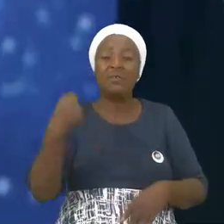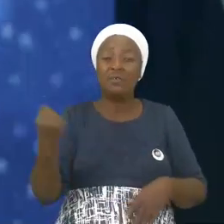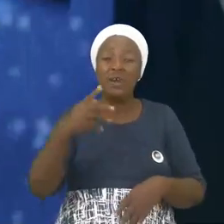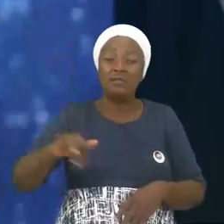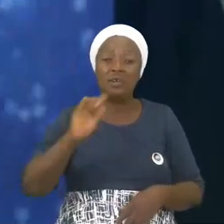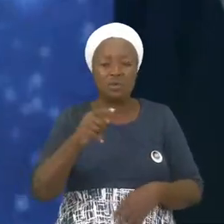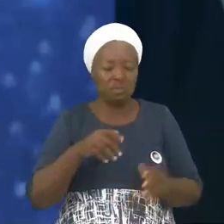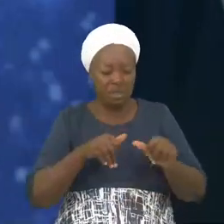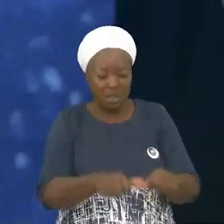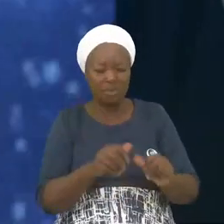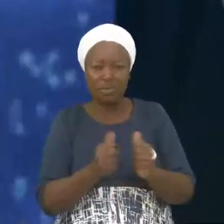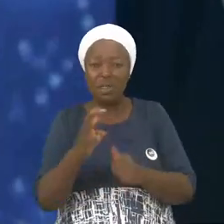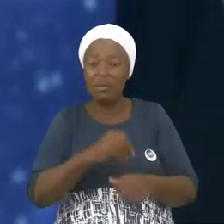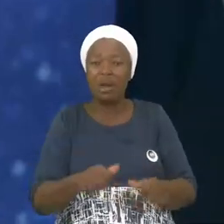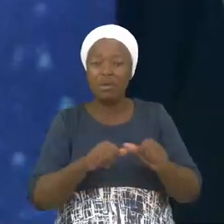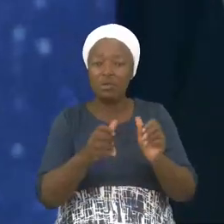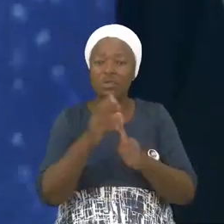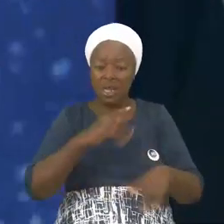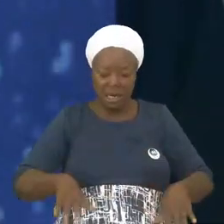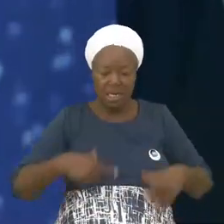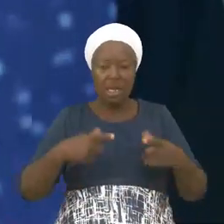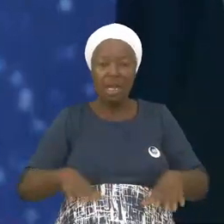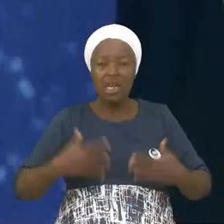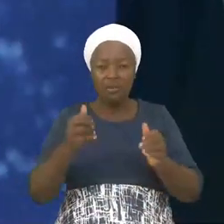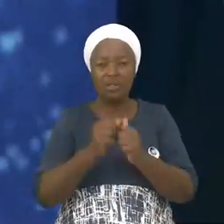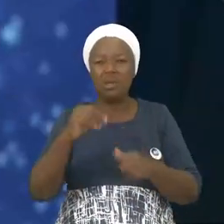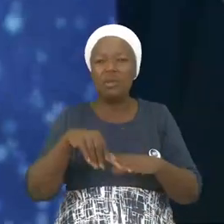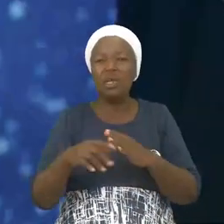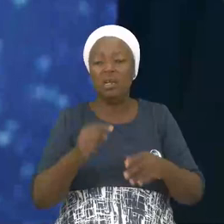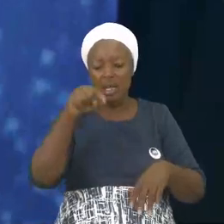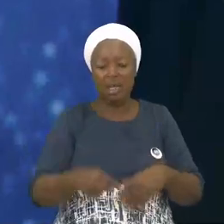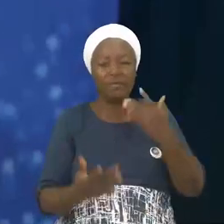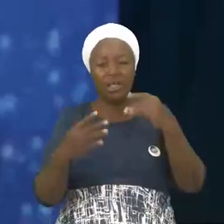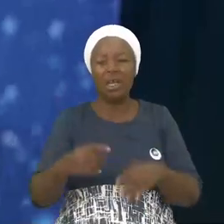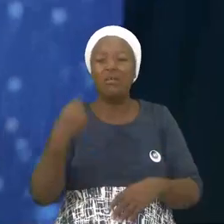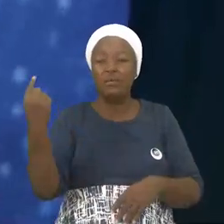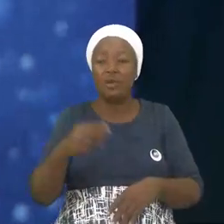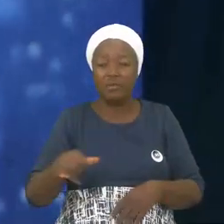il va contrôler ta destinée, et pour toujours, tu vas rester avec lui, vivre avec